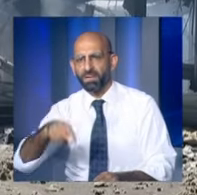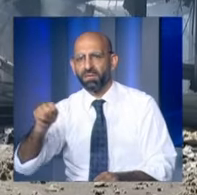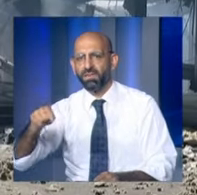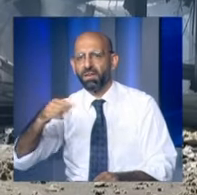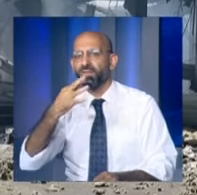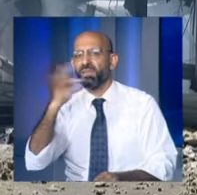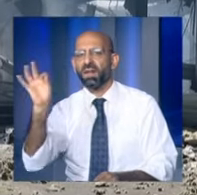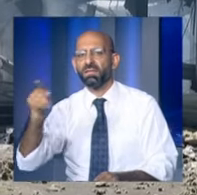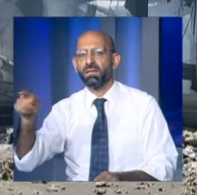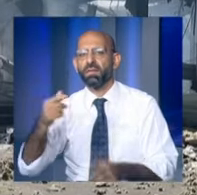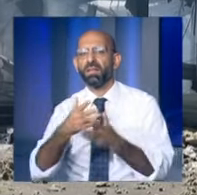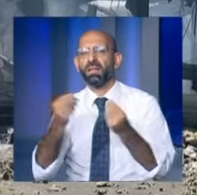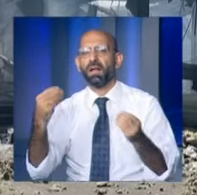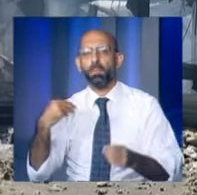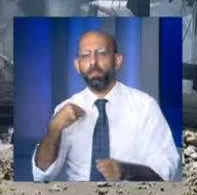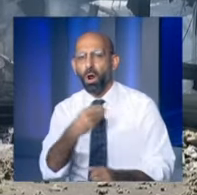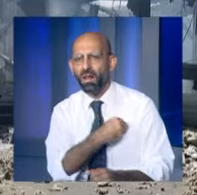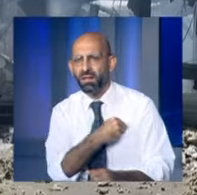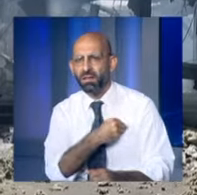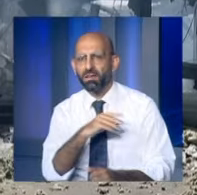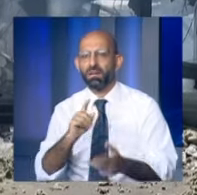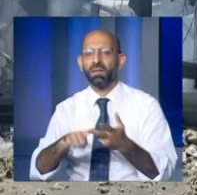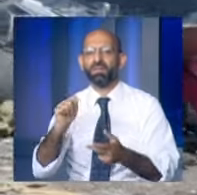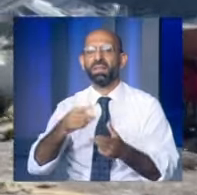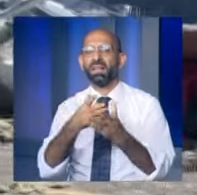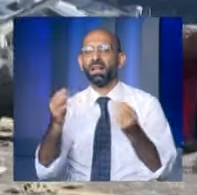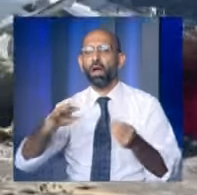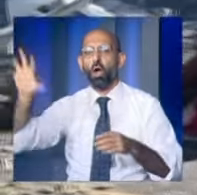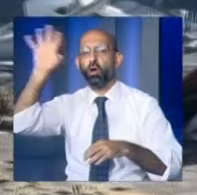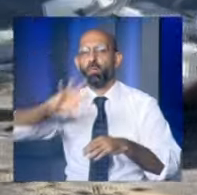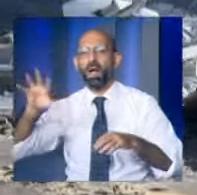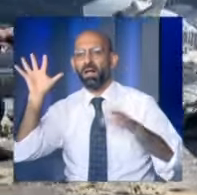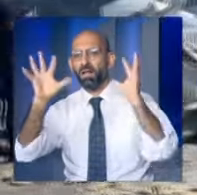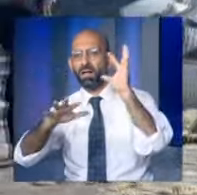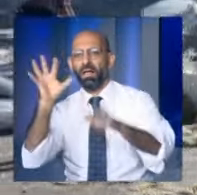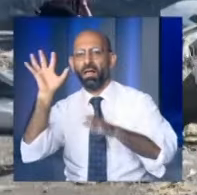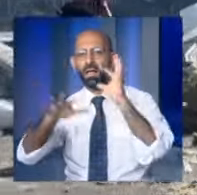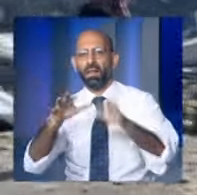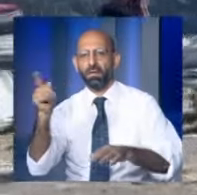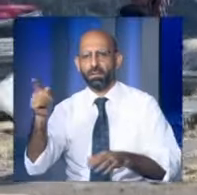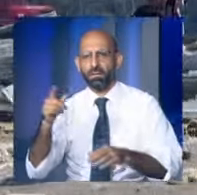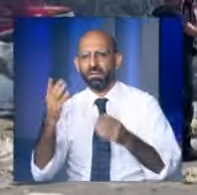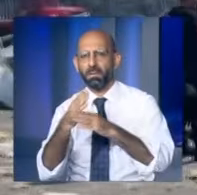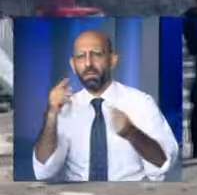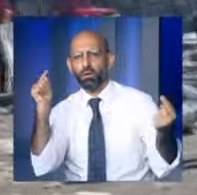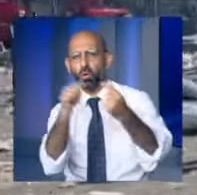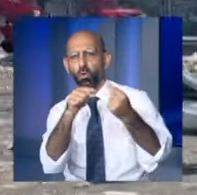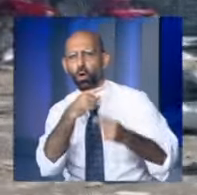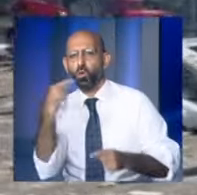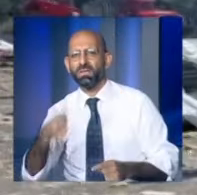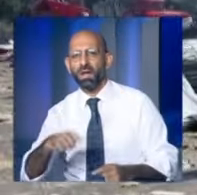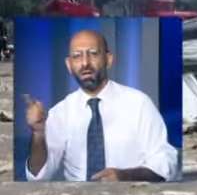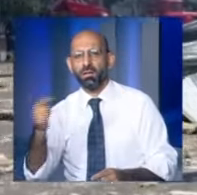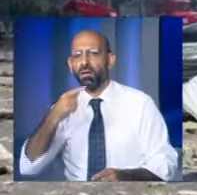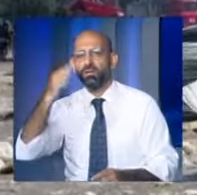من كل المحاور أن هناك أعدادا من الفرنسيين وكثيرا من البولنديين، أي كثير من الأجانب، ولا